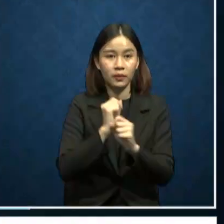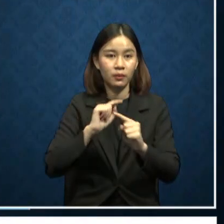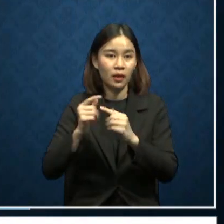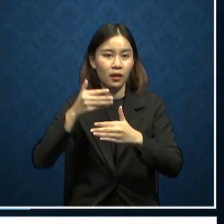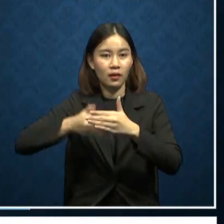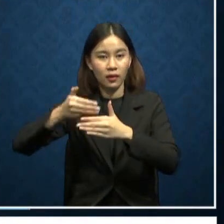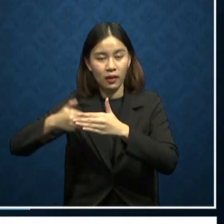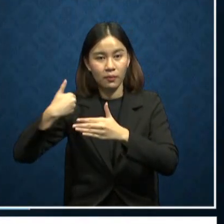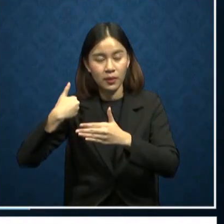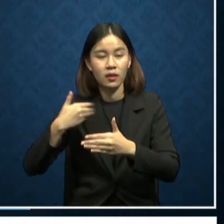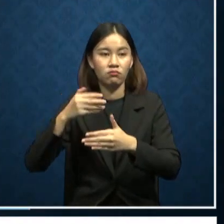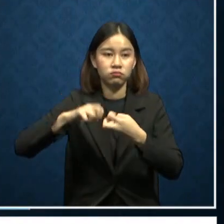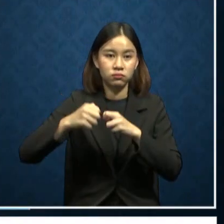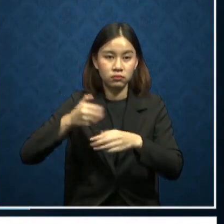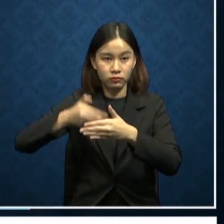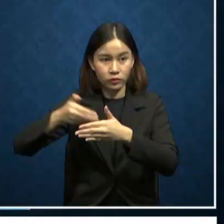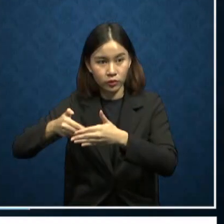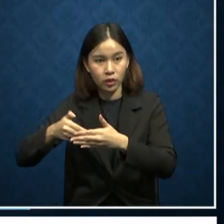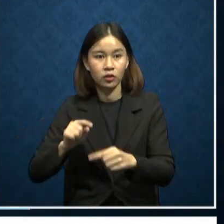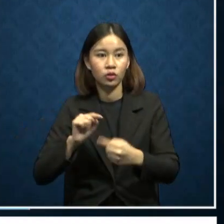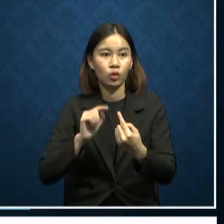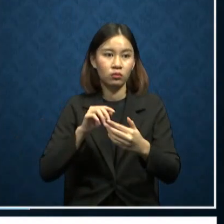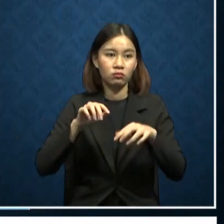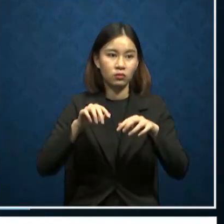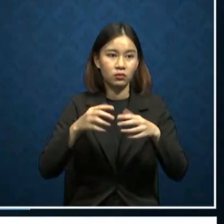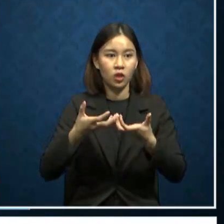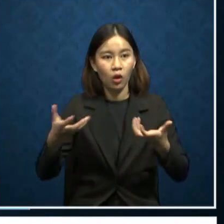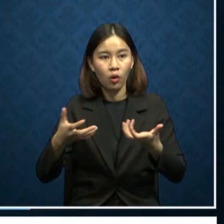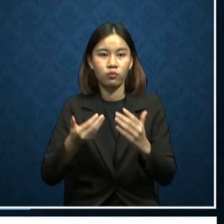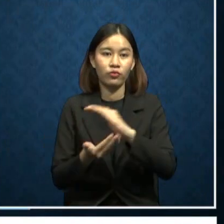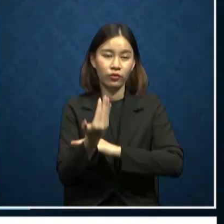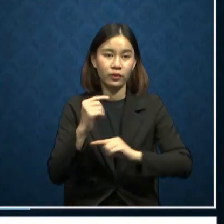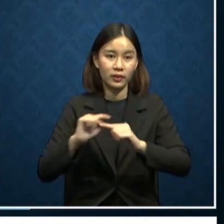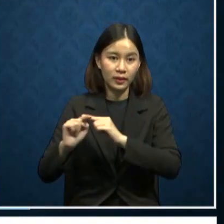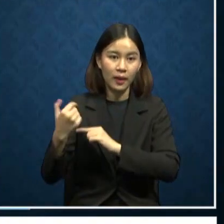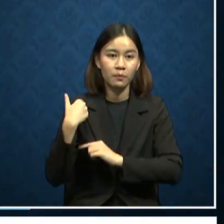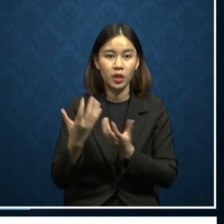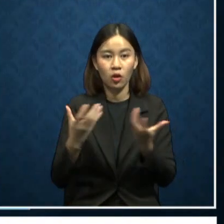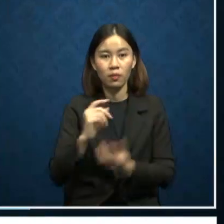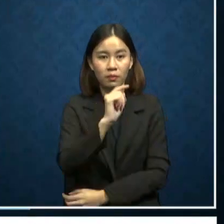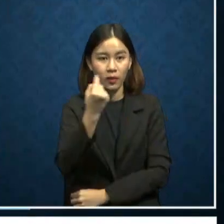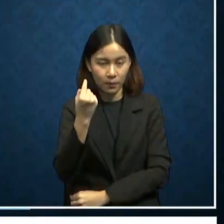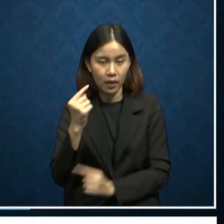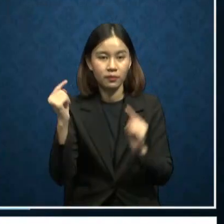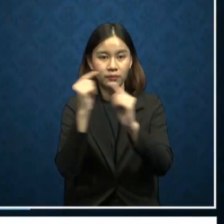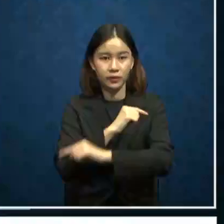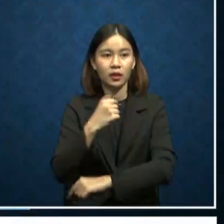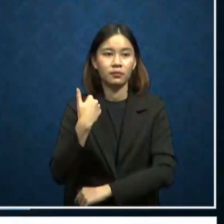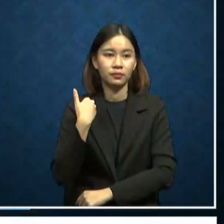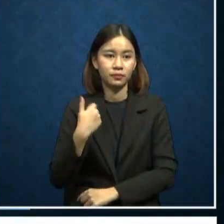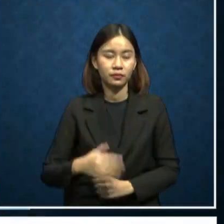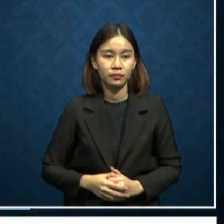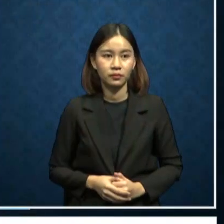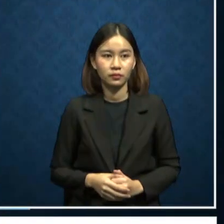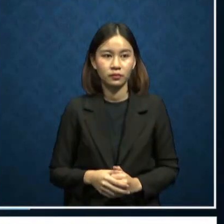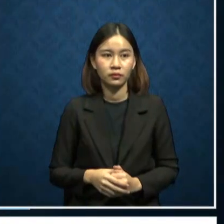สำกเป็นอุปสรรคและก็ในเรื่องของสิ่งพิมพ์ซึ่งมีสื่อทันสมัยนั้นเข้ามาทดแทนอย่างนี้เป็นต้น